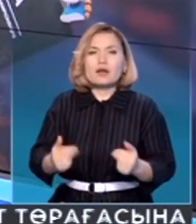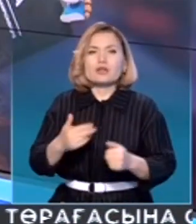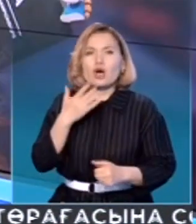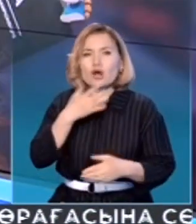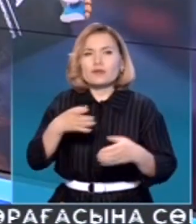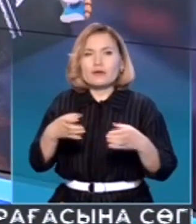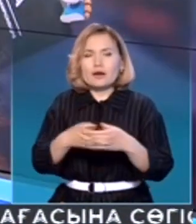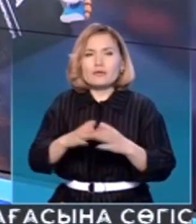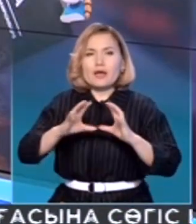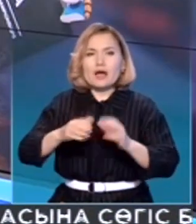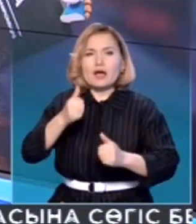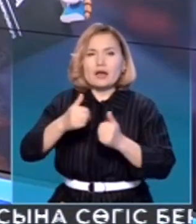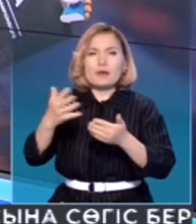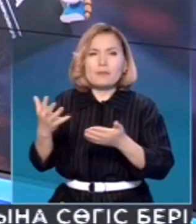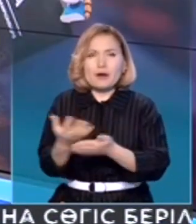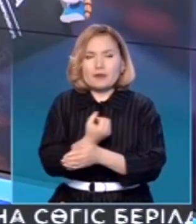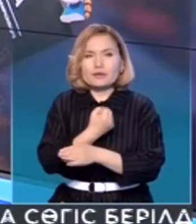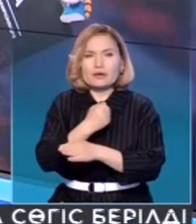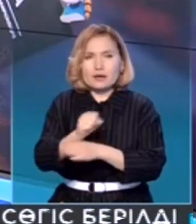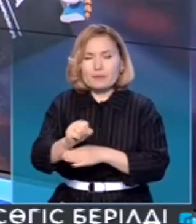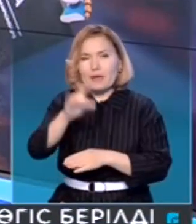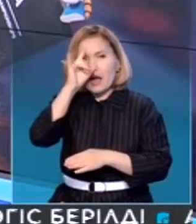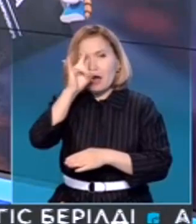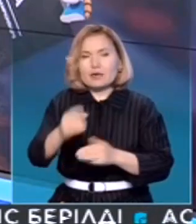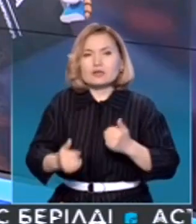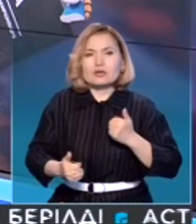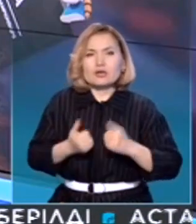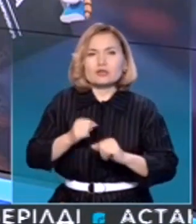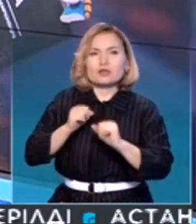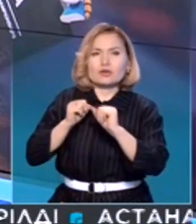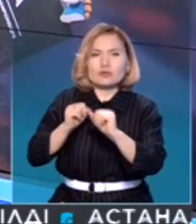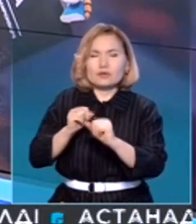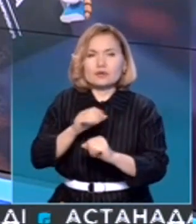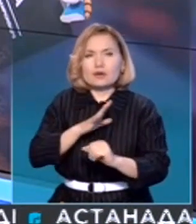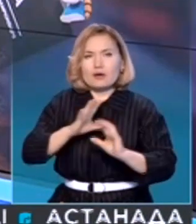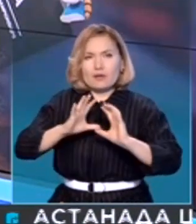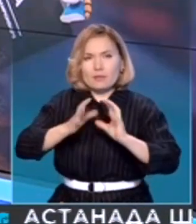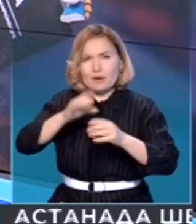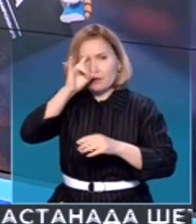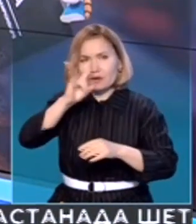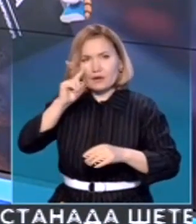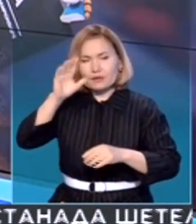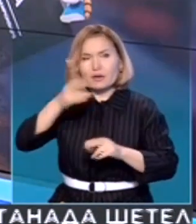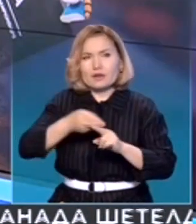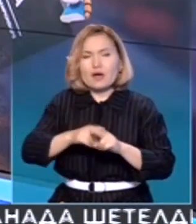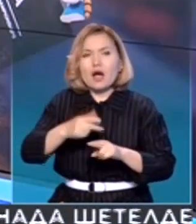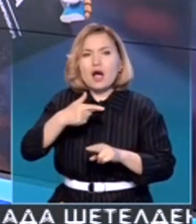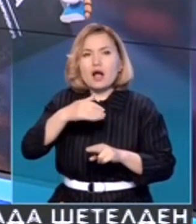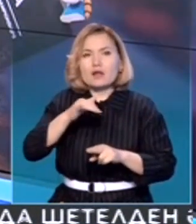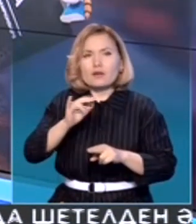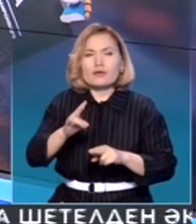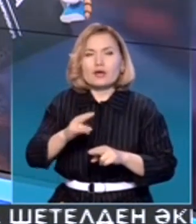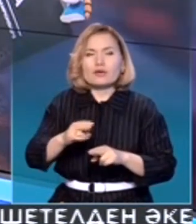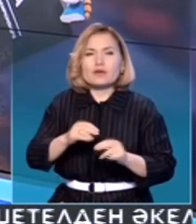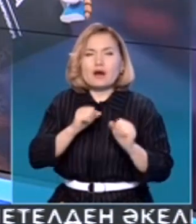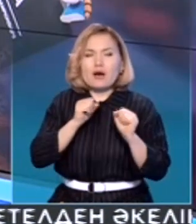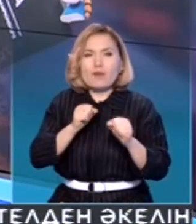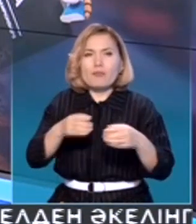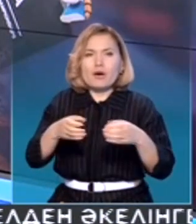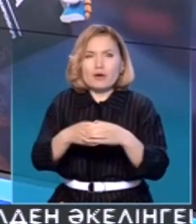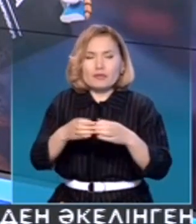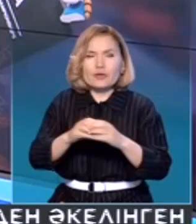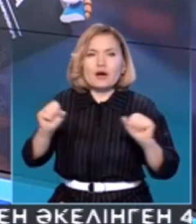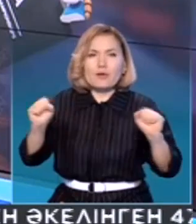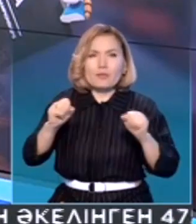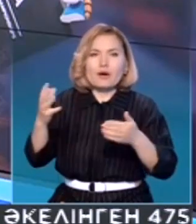Ұлттық құраманың әлемдік додадағы толағай табыстары ел мерейін үстем етті. Танымал боксшы Геннадий Головкин бокстан ұлттық құраманы